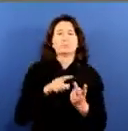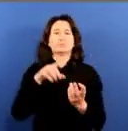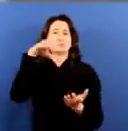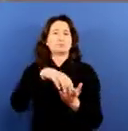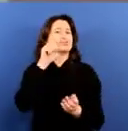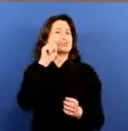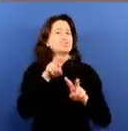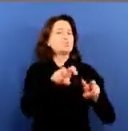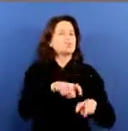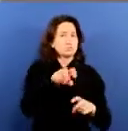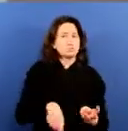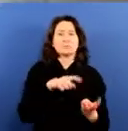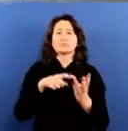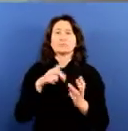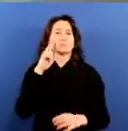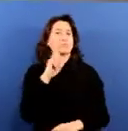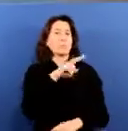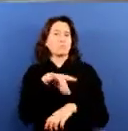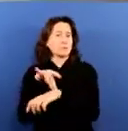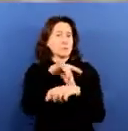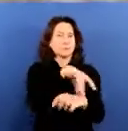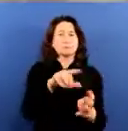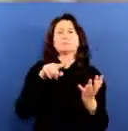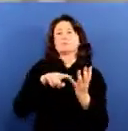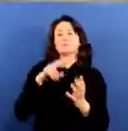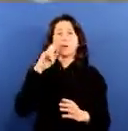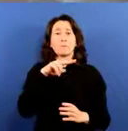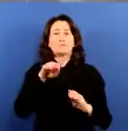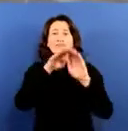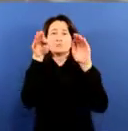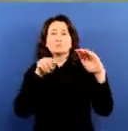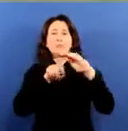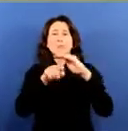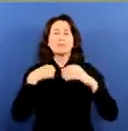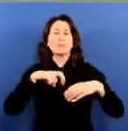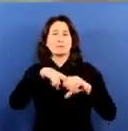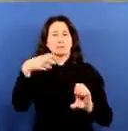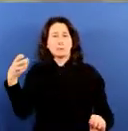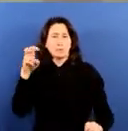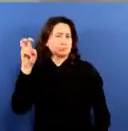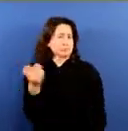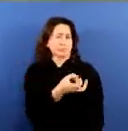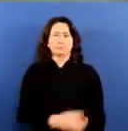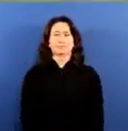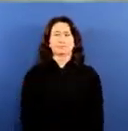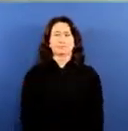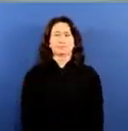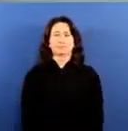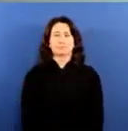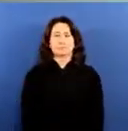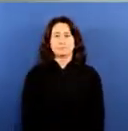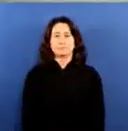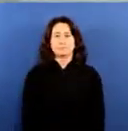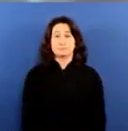eta bestelakoetarako aukera izango du. Erreserbak denbora errealean egingo dira. Bezeroari momentuan berretxiko zaio